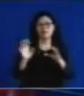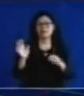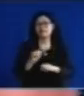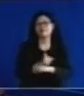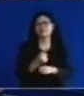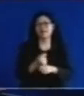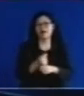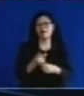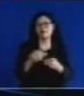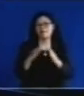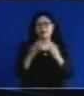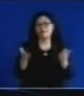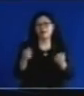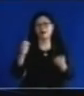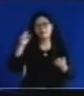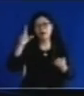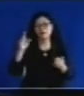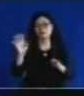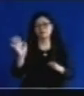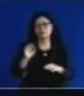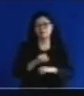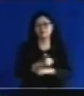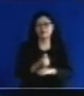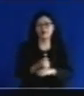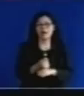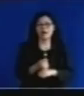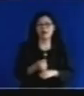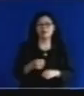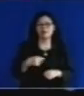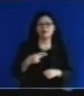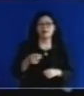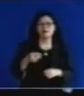untuk membangunnya saudara-saudara. Maka saya jawab lagi. Berikan kepada